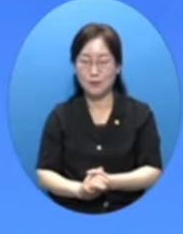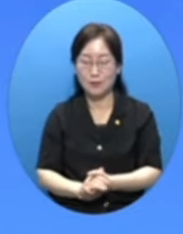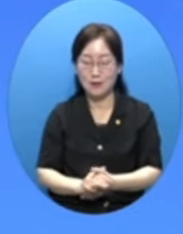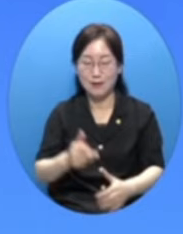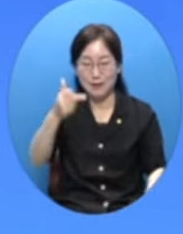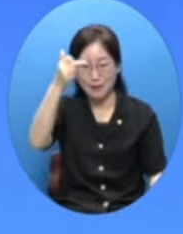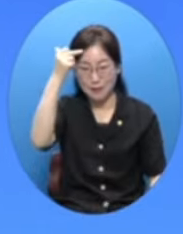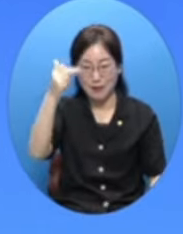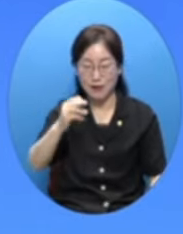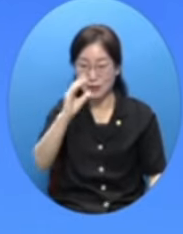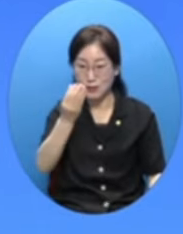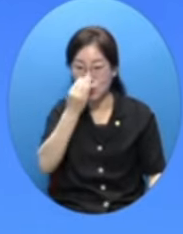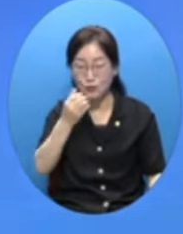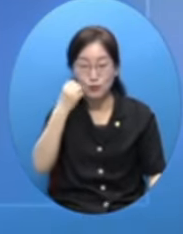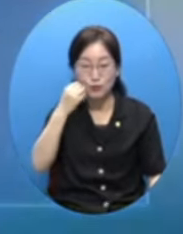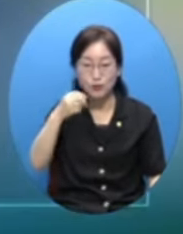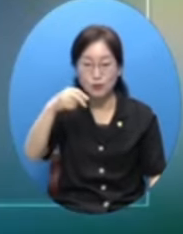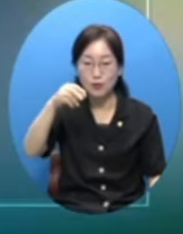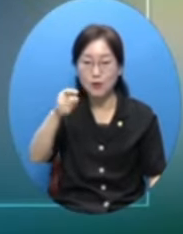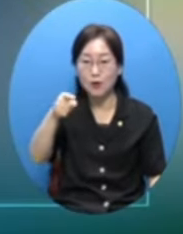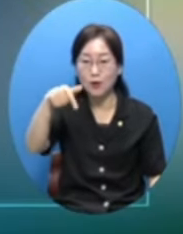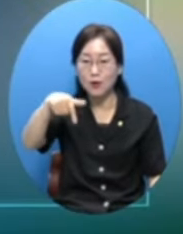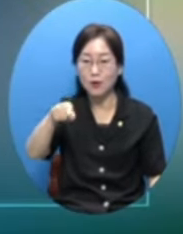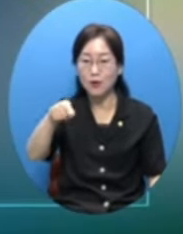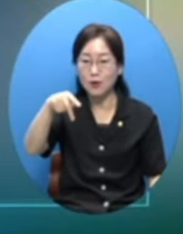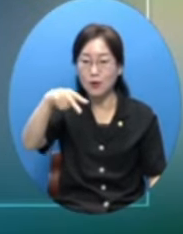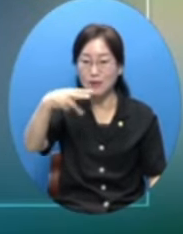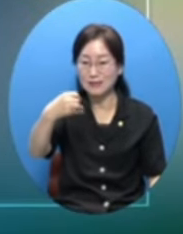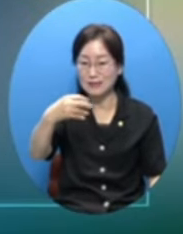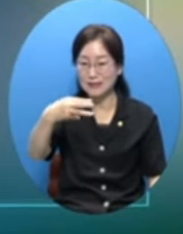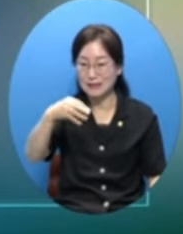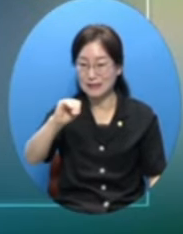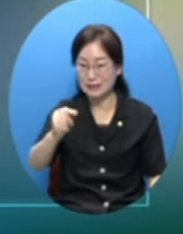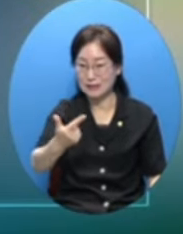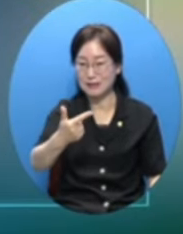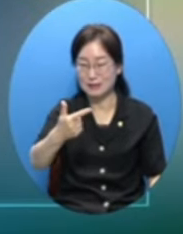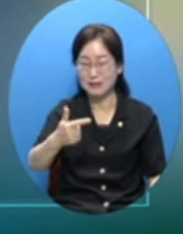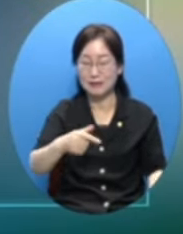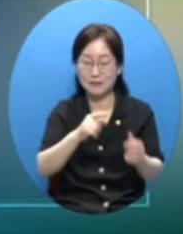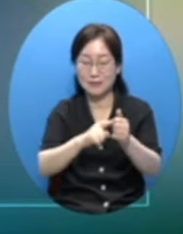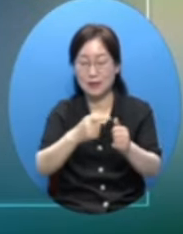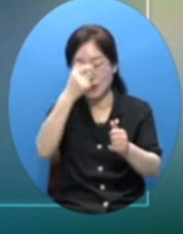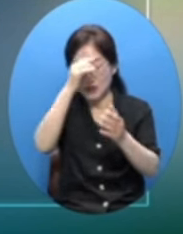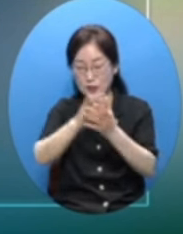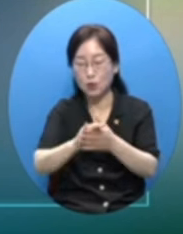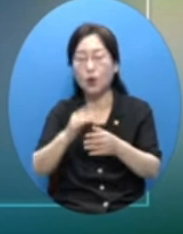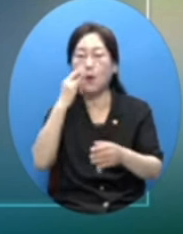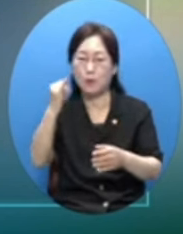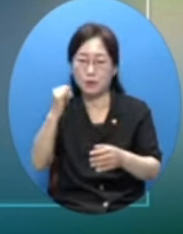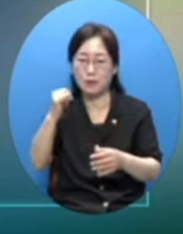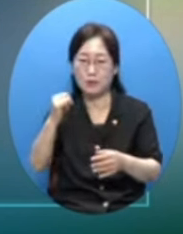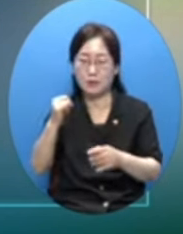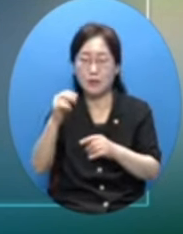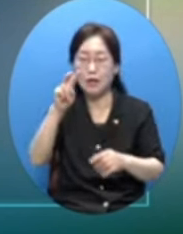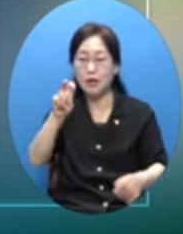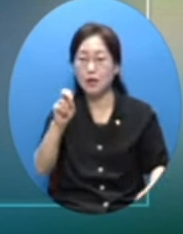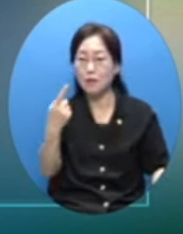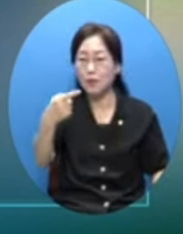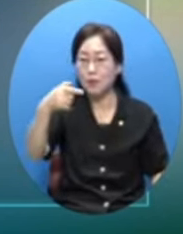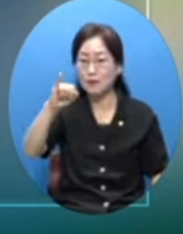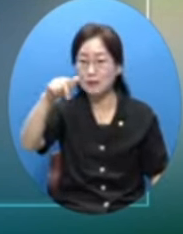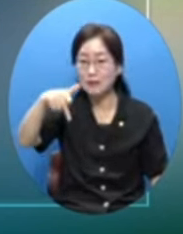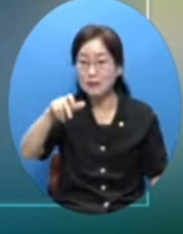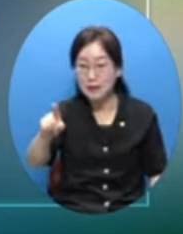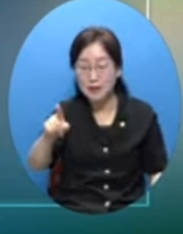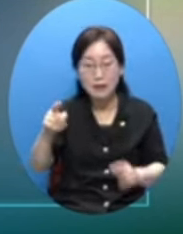성자로 불렸던 성 어거스틴은 기도하는 어머니 밑에서 살았습니다. 어머니 모니카는 기도 어머니였는데 17살